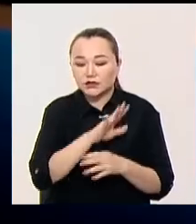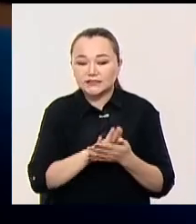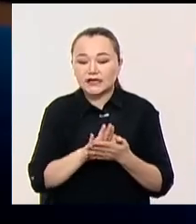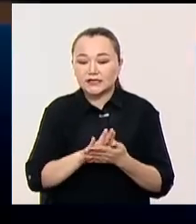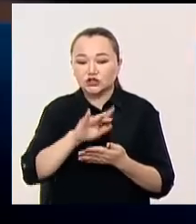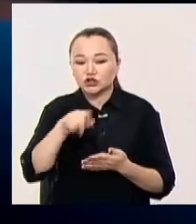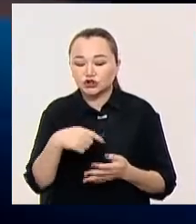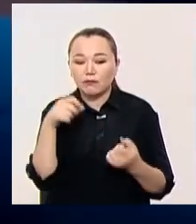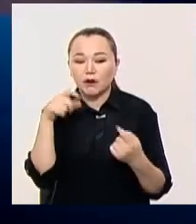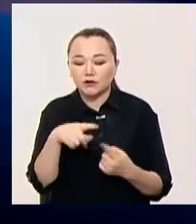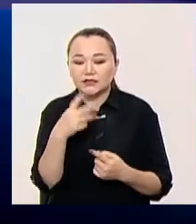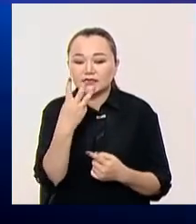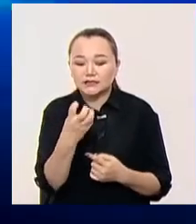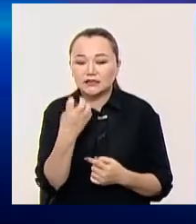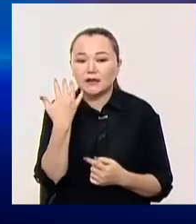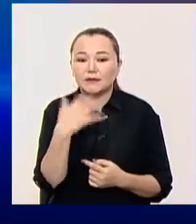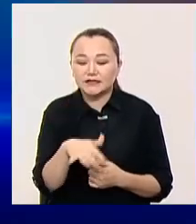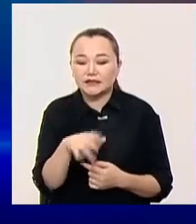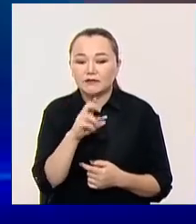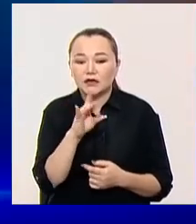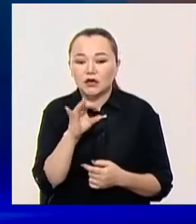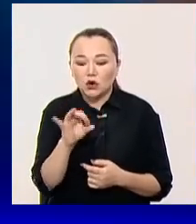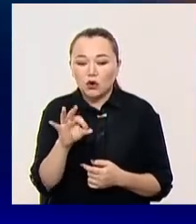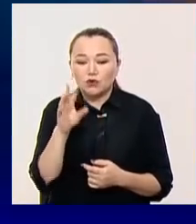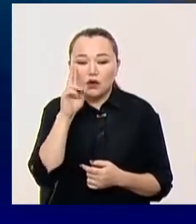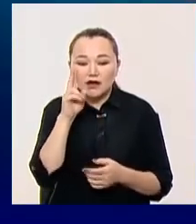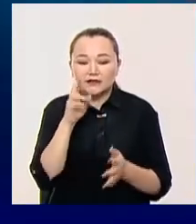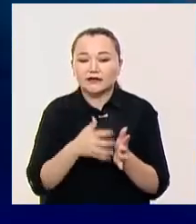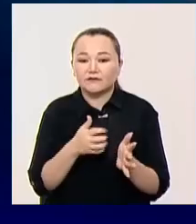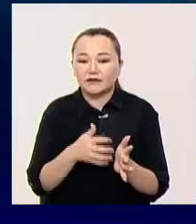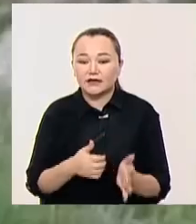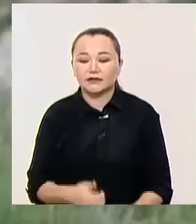санитарлық талаптарға сай 350 биодәретхана жетпейді екен.